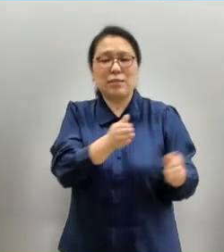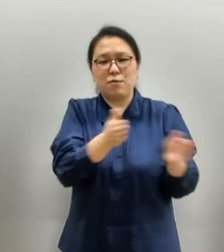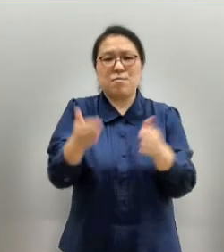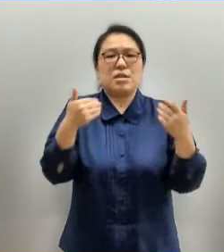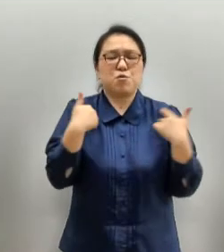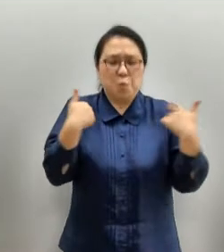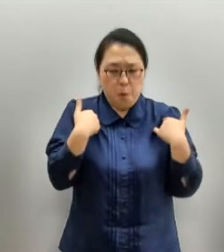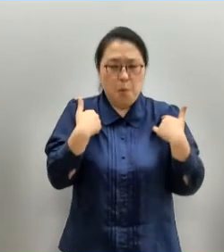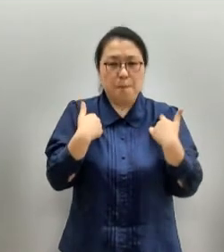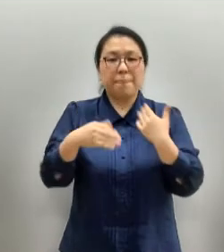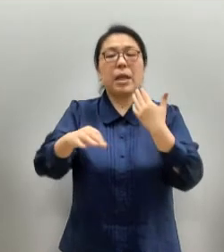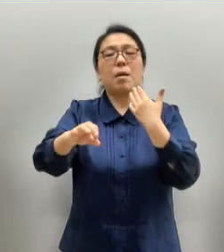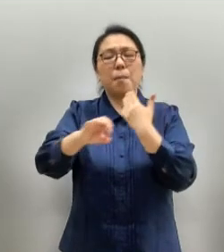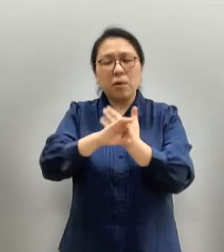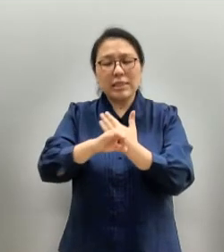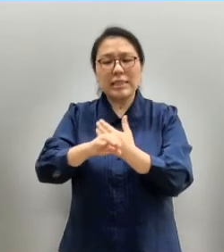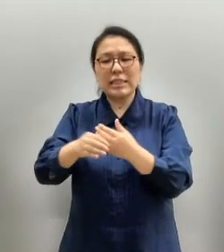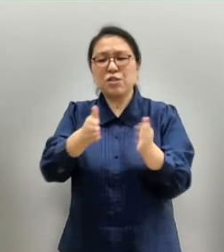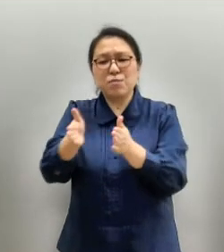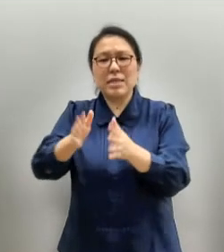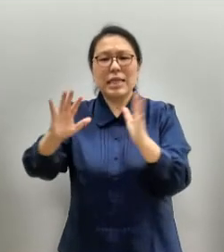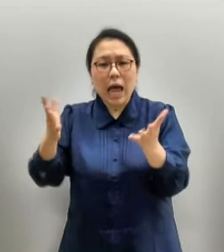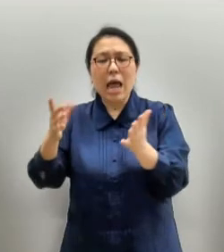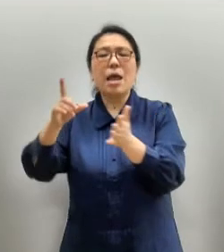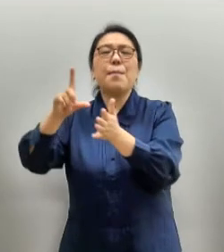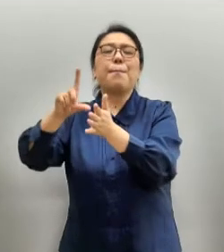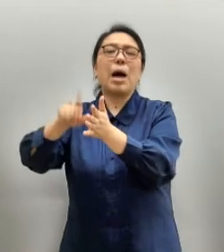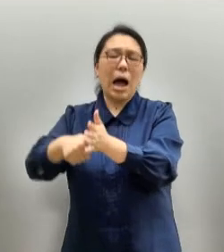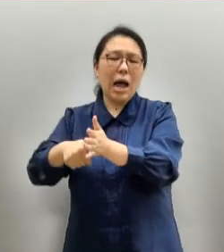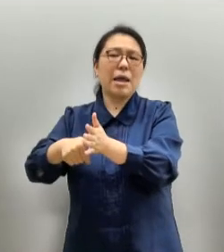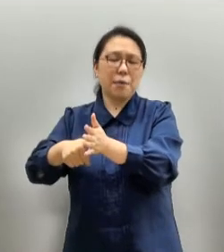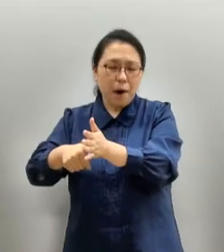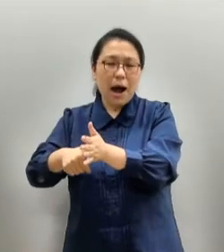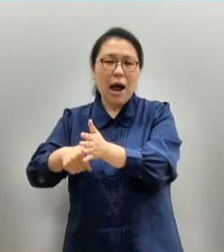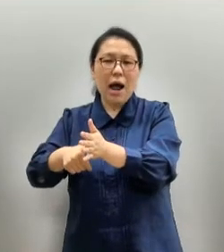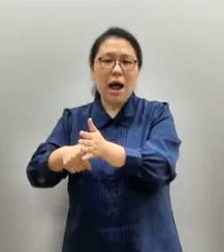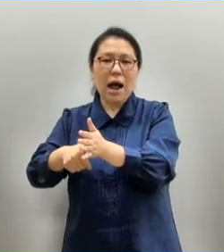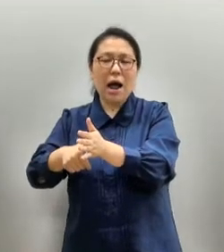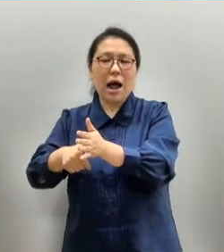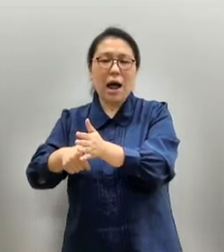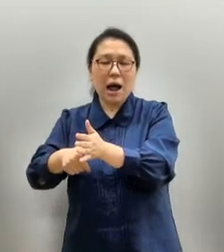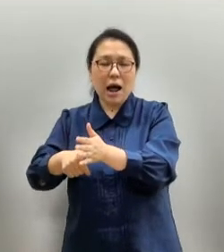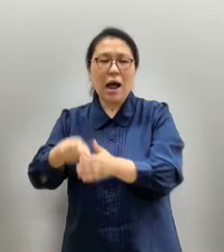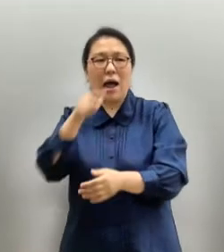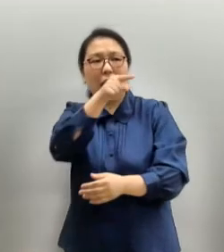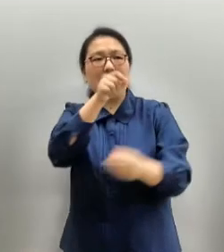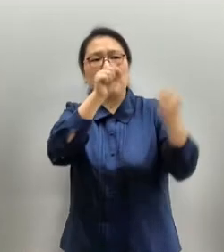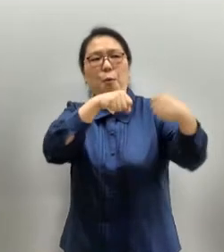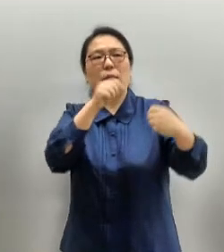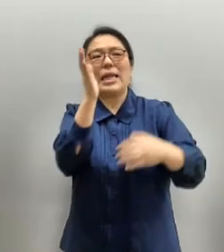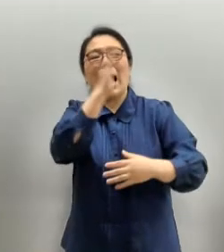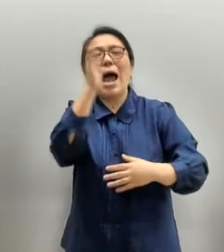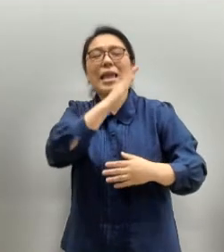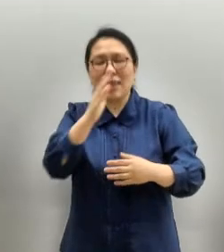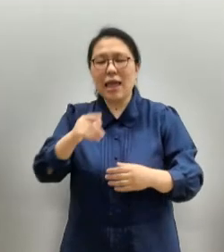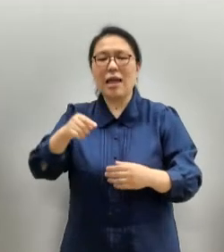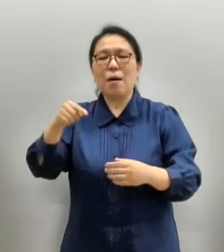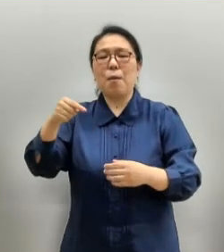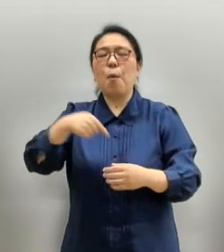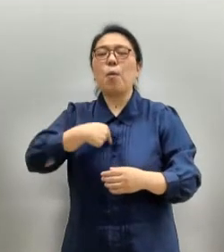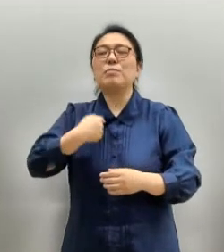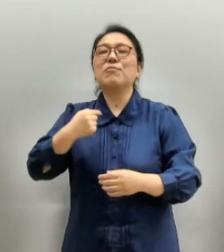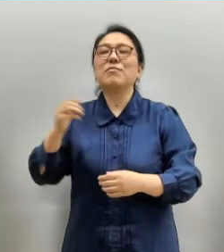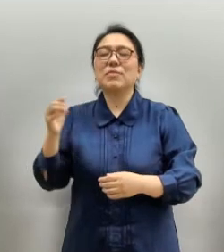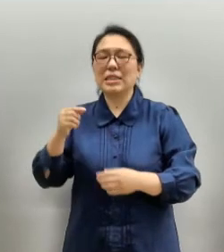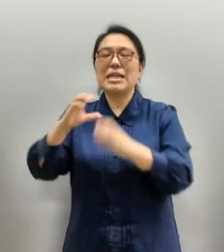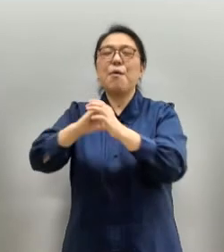ても発表しませんと、そういうことをしていないところに関しては同意なく発表しますという